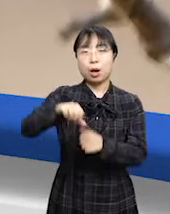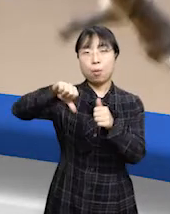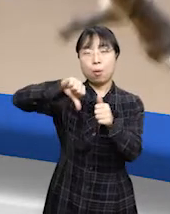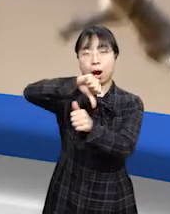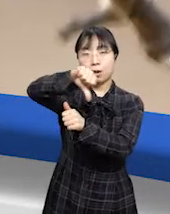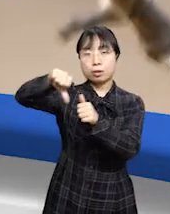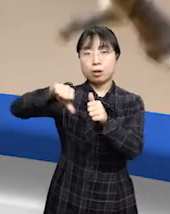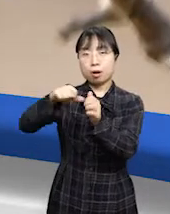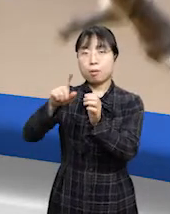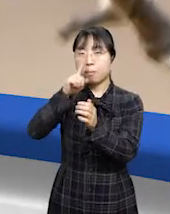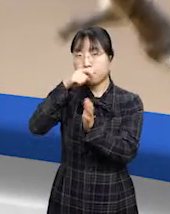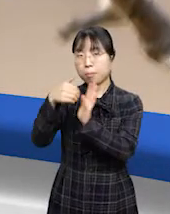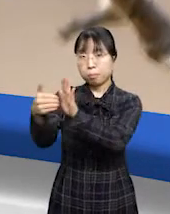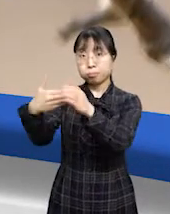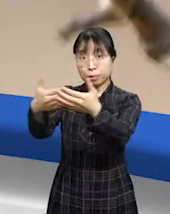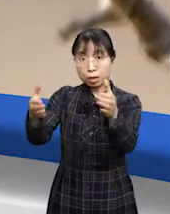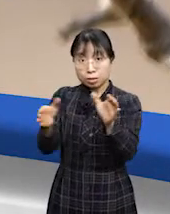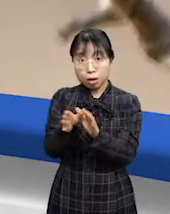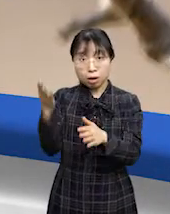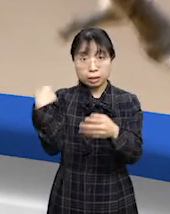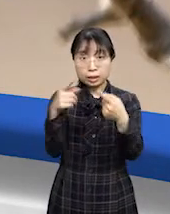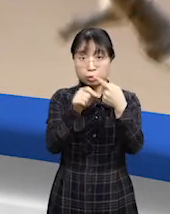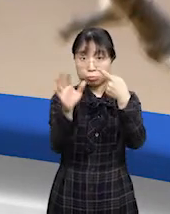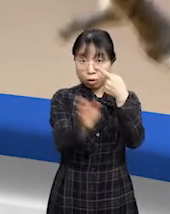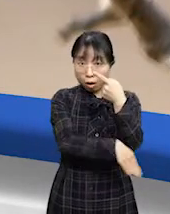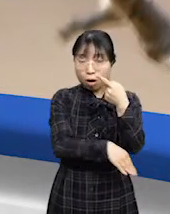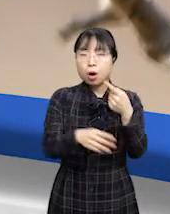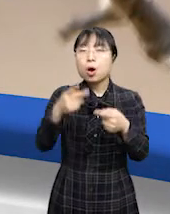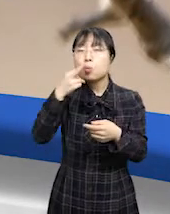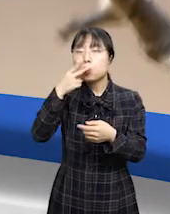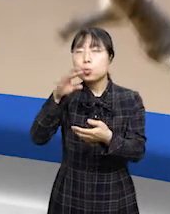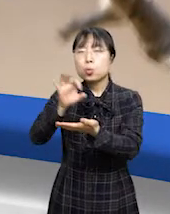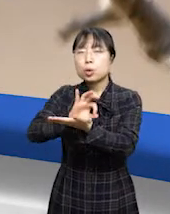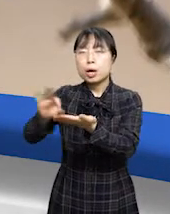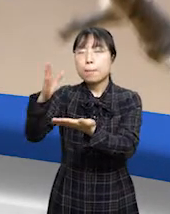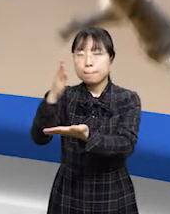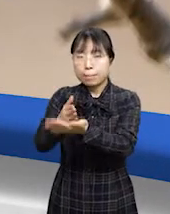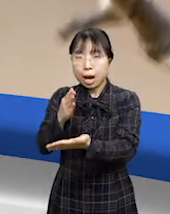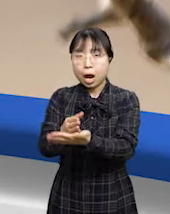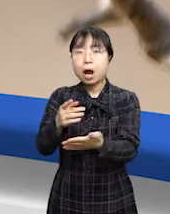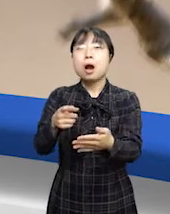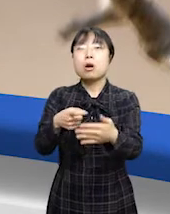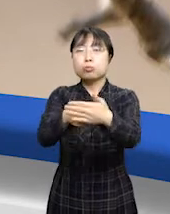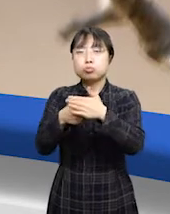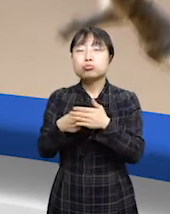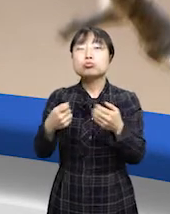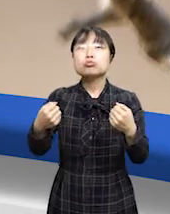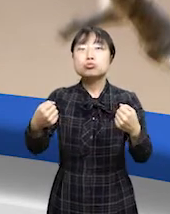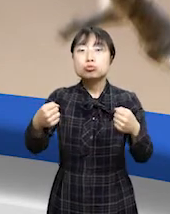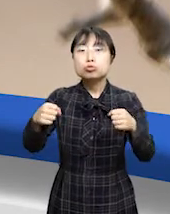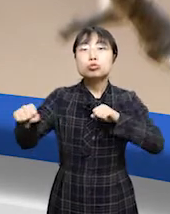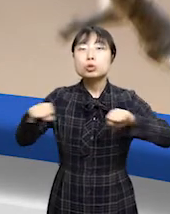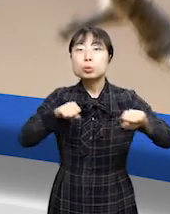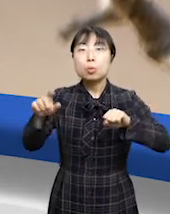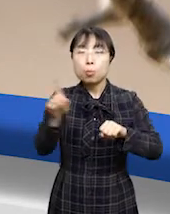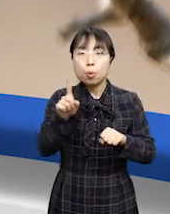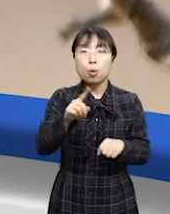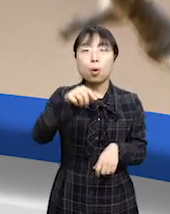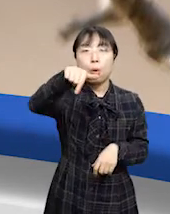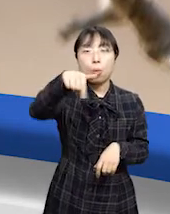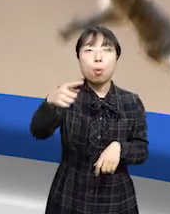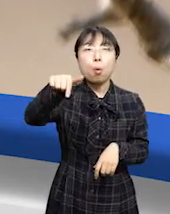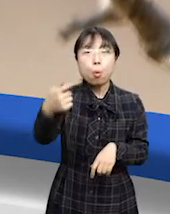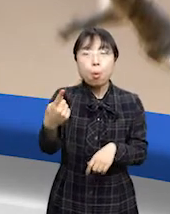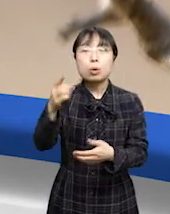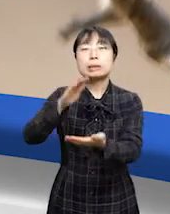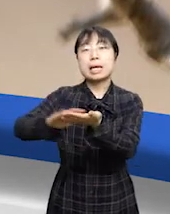환경부에서는 지난 1월 생활 속 탈플라스틱 실천 운동인 고고 챌린지를 시작했습니다. 탈플라스틱 실천 약속을